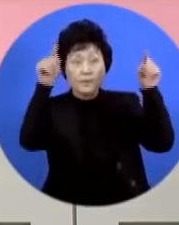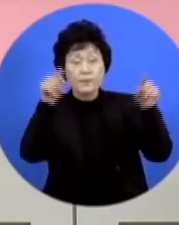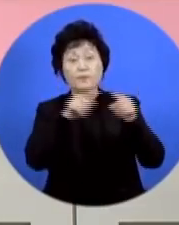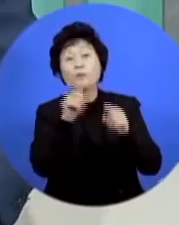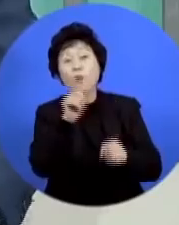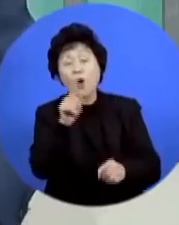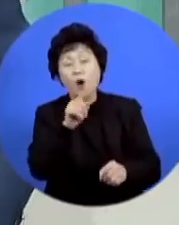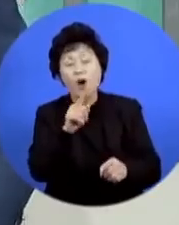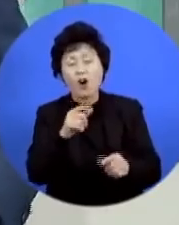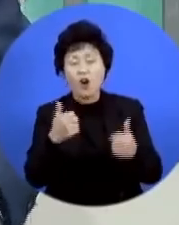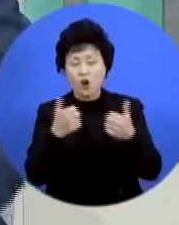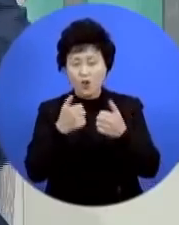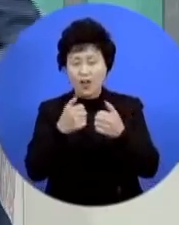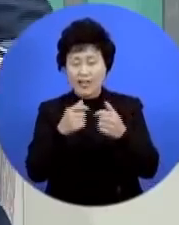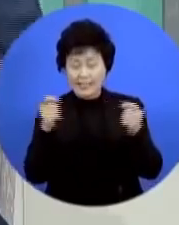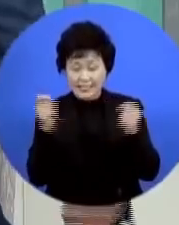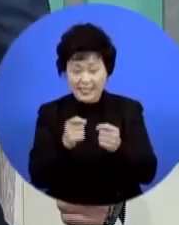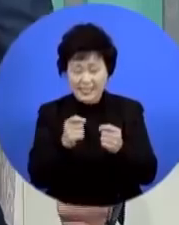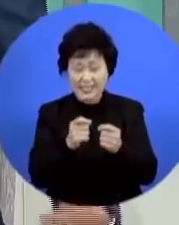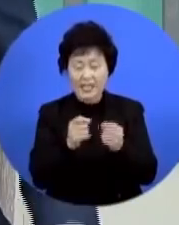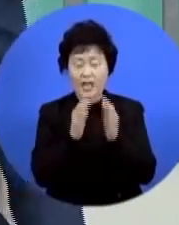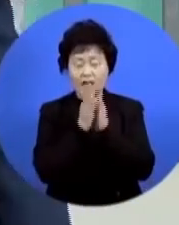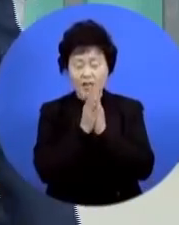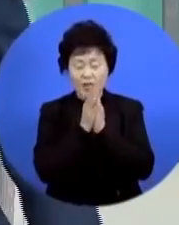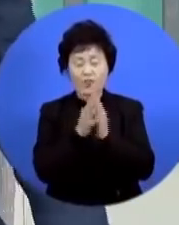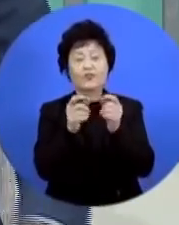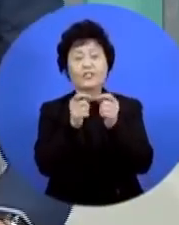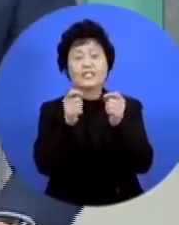스펄전 목사님이 150명?